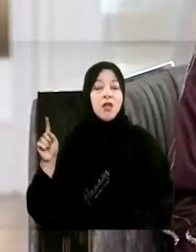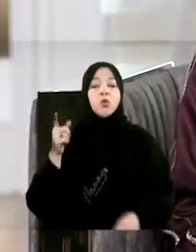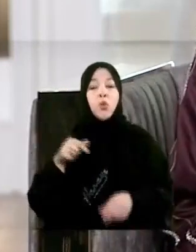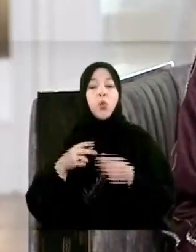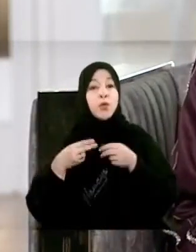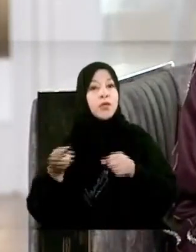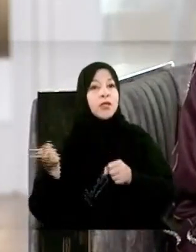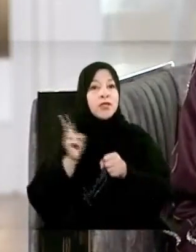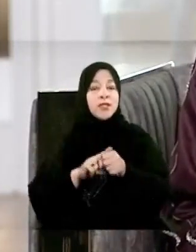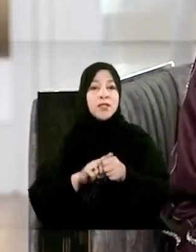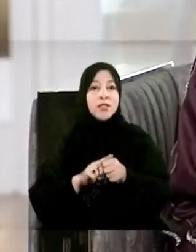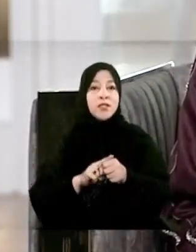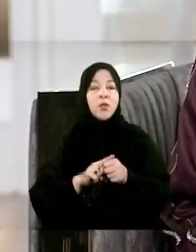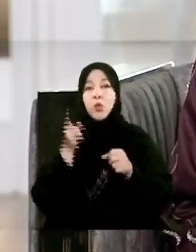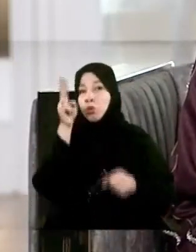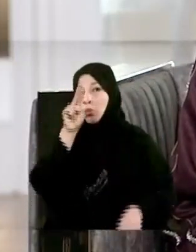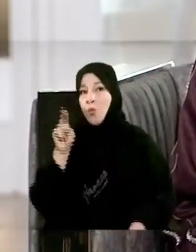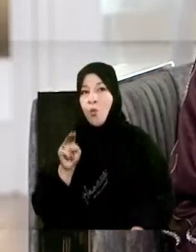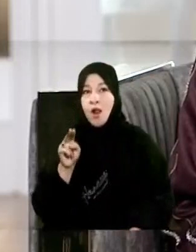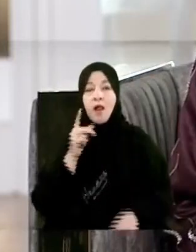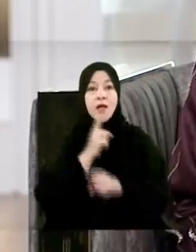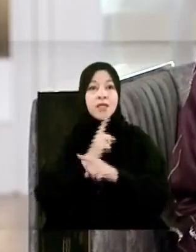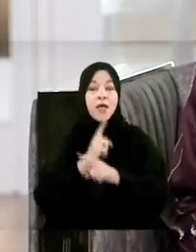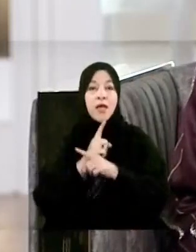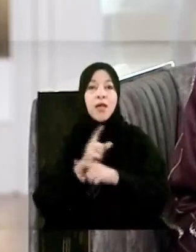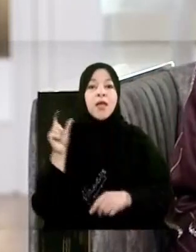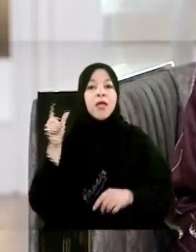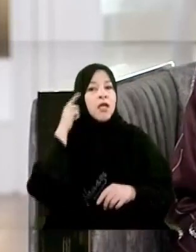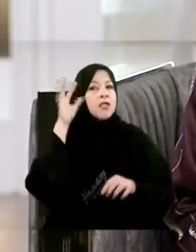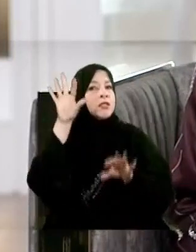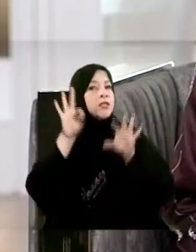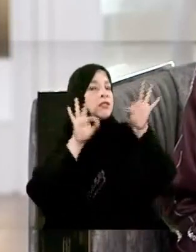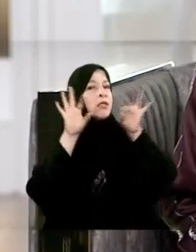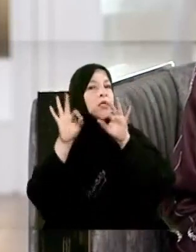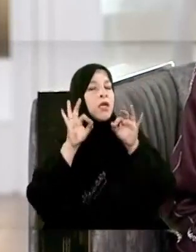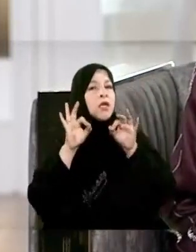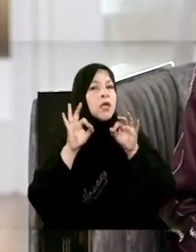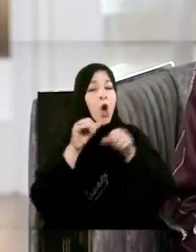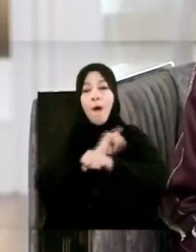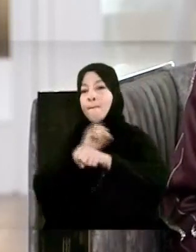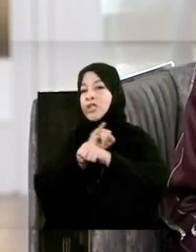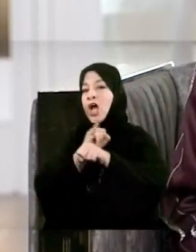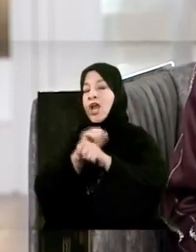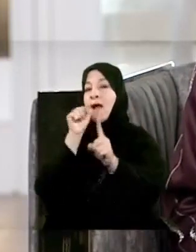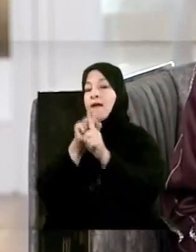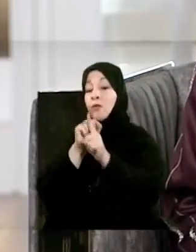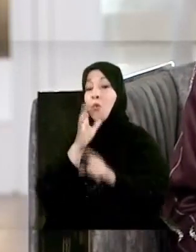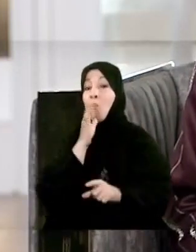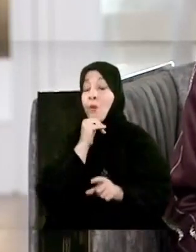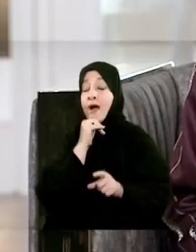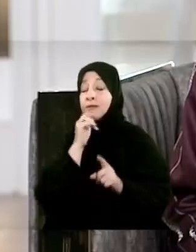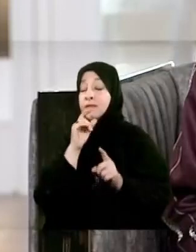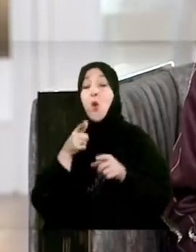أيضا نعود لسؤال الأستاذ نبيل عن معايير اختياركم للمشاريع التي تمثل السلطنة في مثل هذه